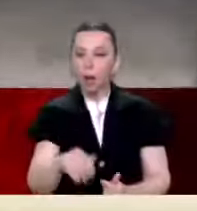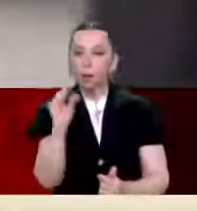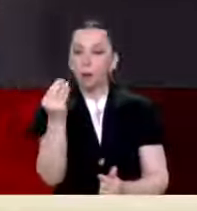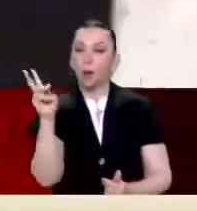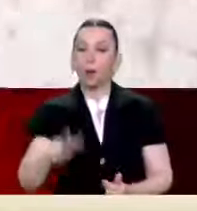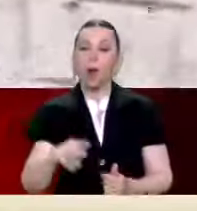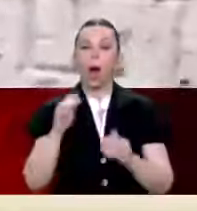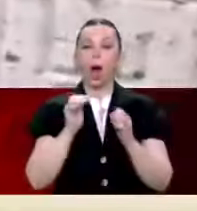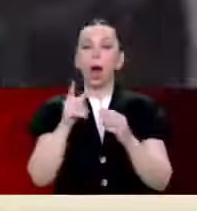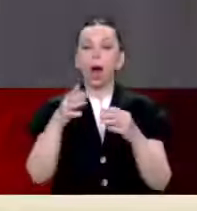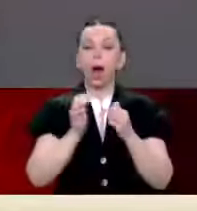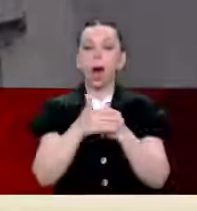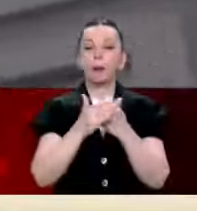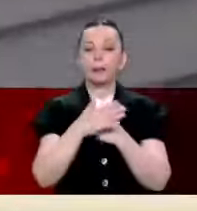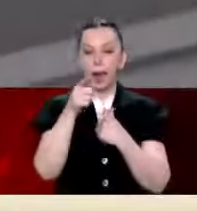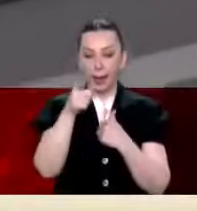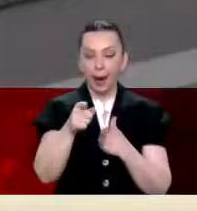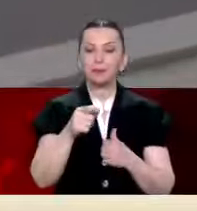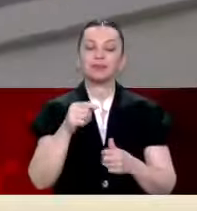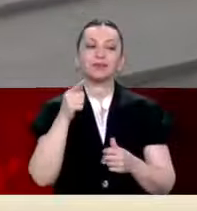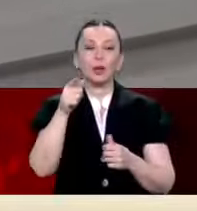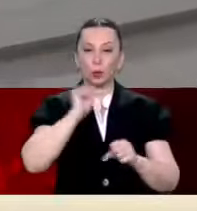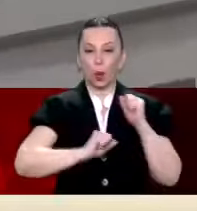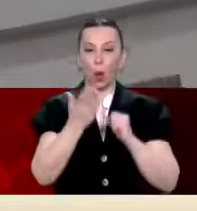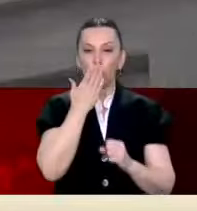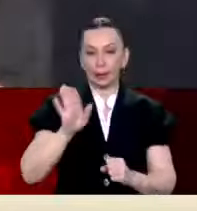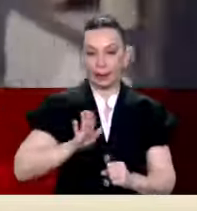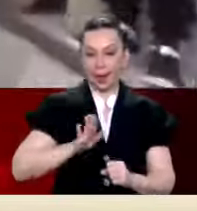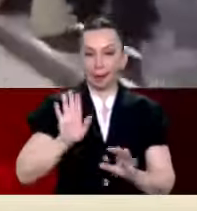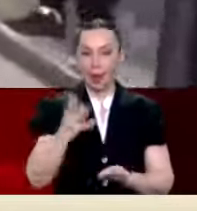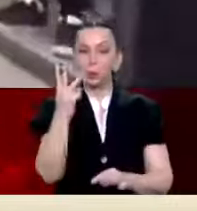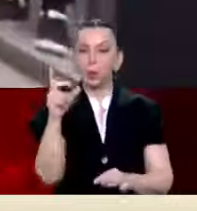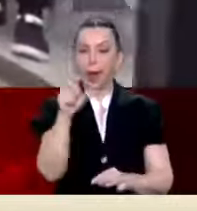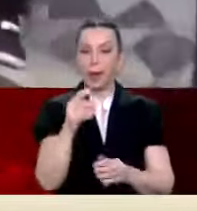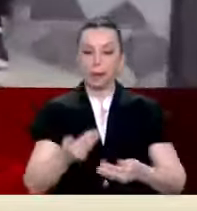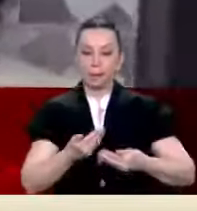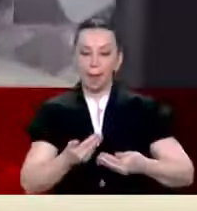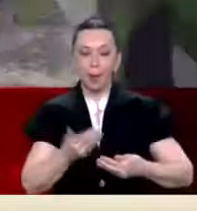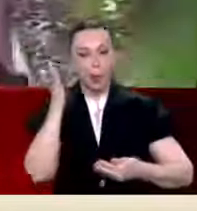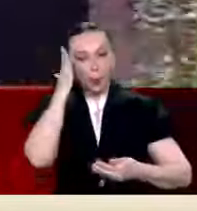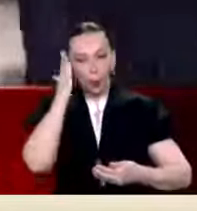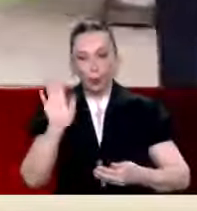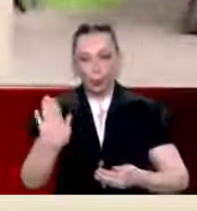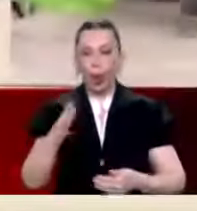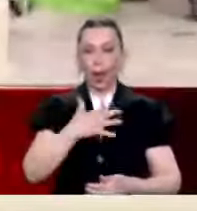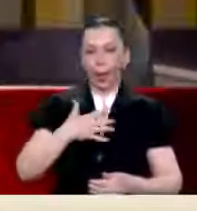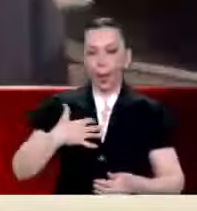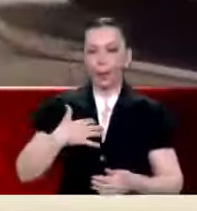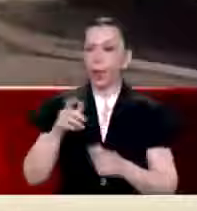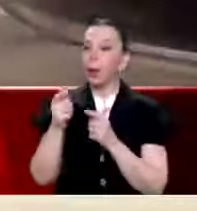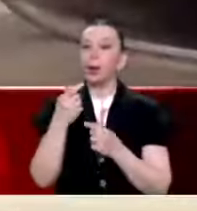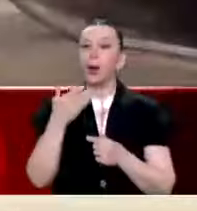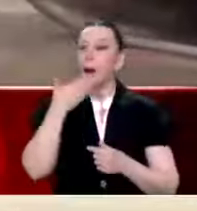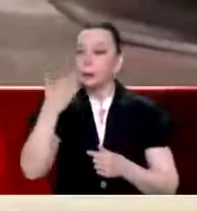Antalya'da Akdeniz Üniversitesi öğrencisi genç anne 3 aylık bebeğini uyuttu, annesine teslim ederek sınava gitmek üzere evden çıktı.